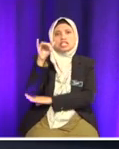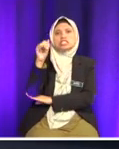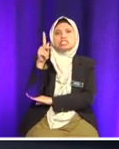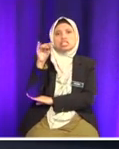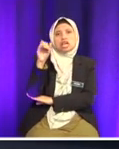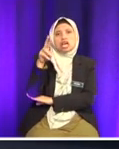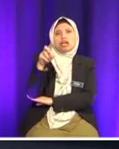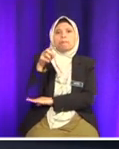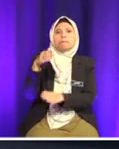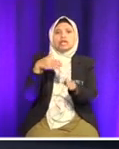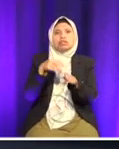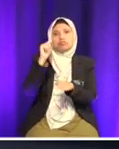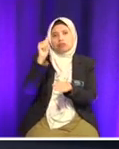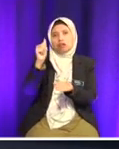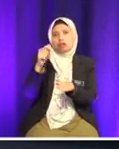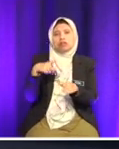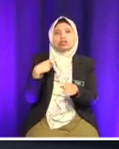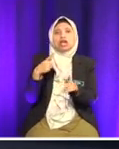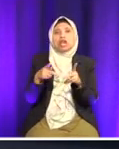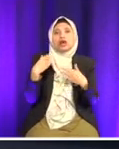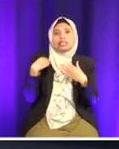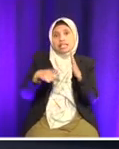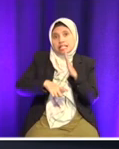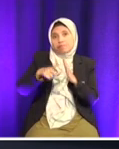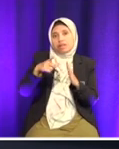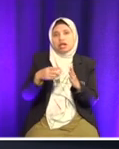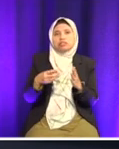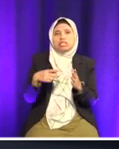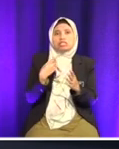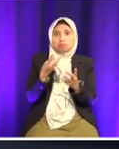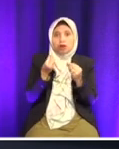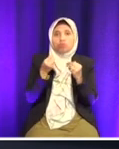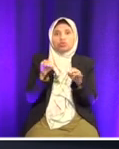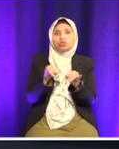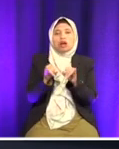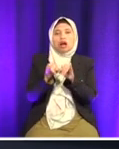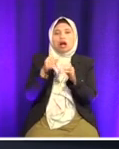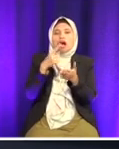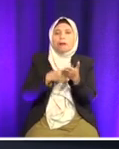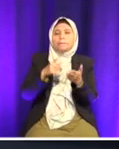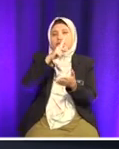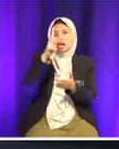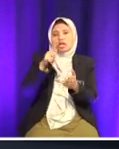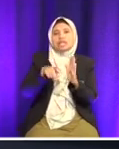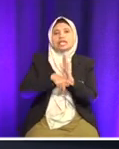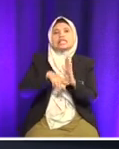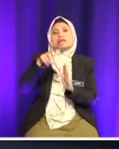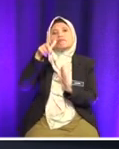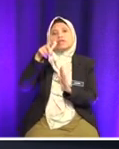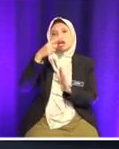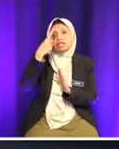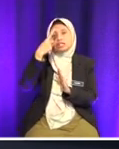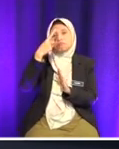kelebihan kalau ada kita buat juga Betul tak jadi Jom kita dengarkan jawabannya Apakah kelebihan kita bangun